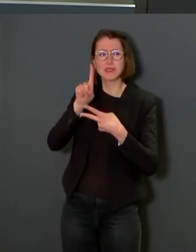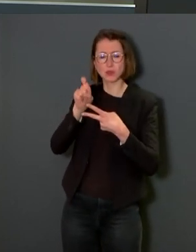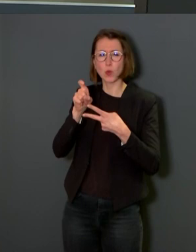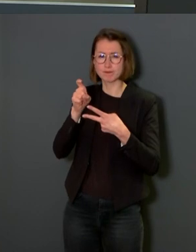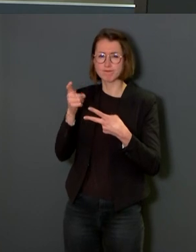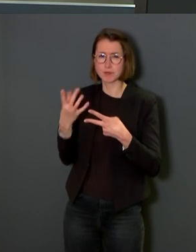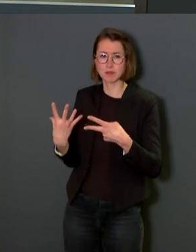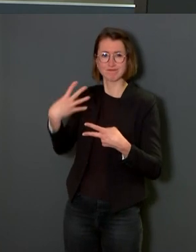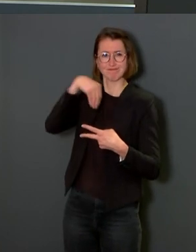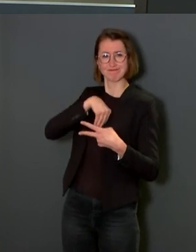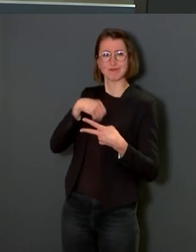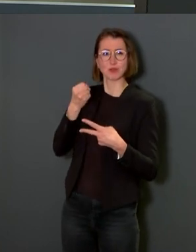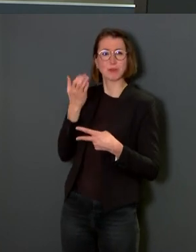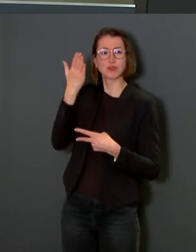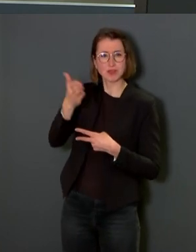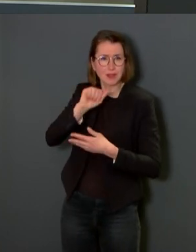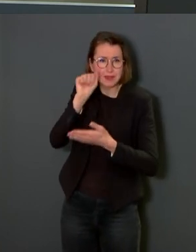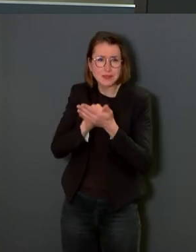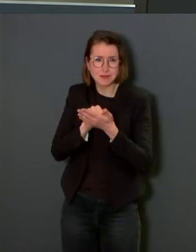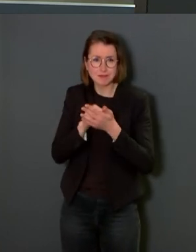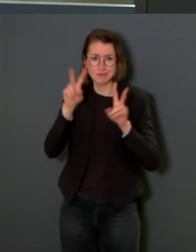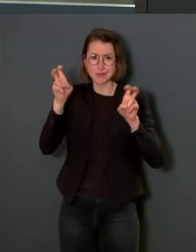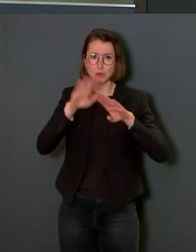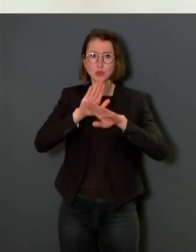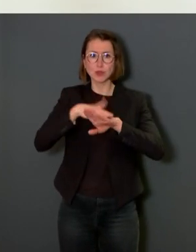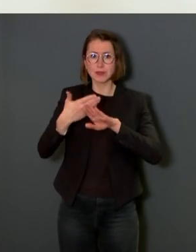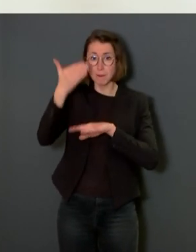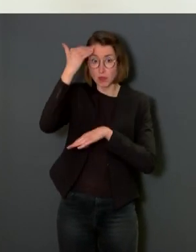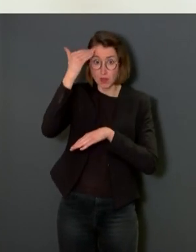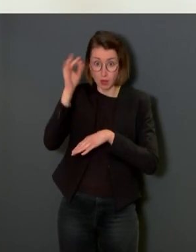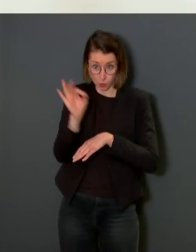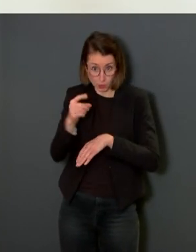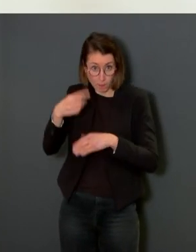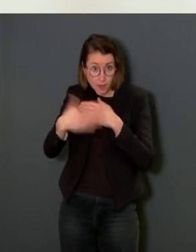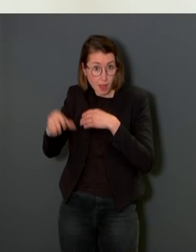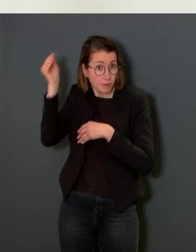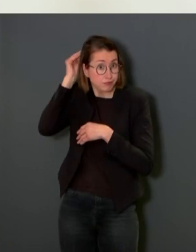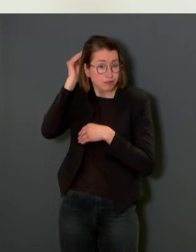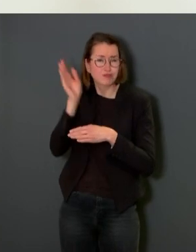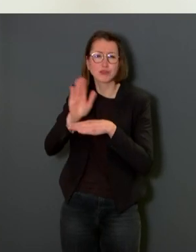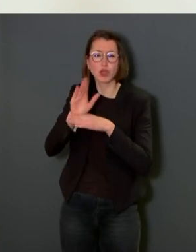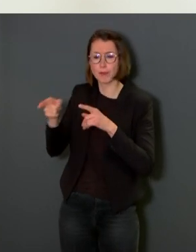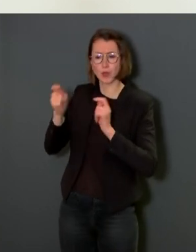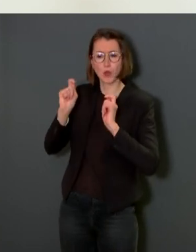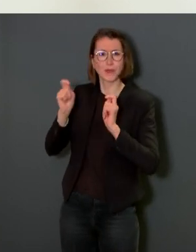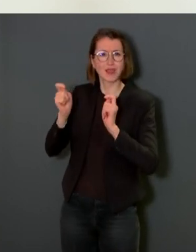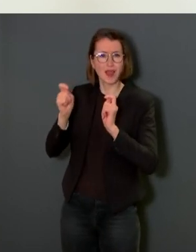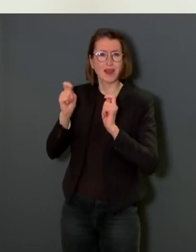mentale dans les rapports de Cienzano? Est-ce que l'occupation des lits en pédopsychiatrie, par exemple, est quelque chose qui